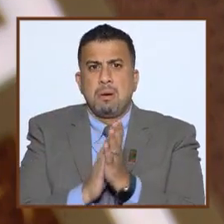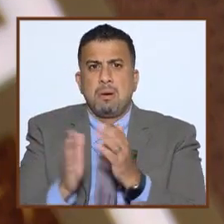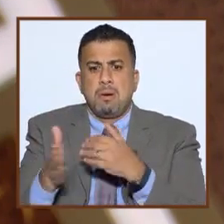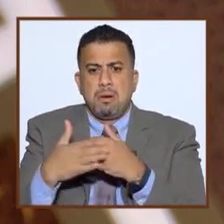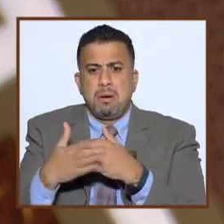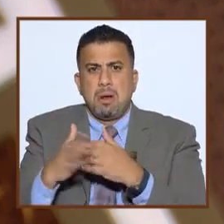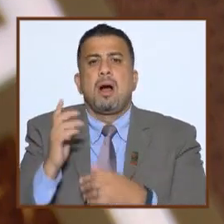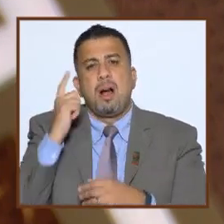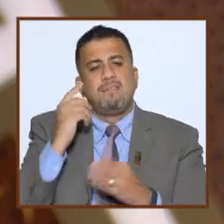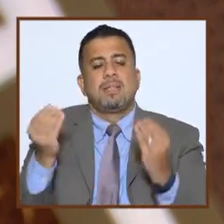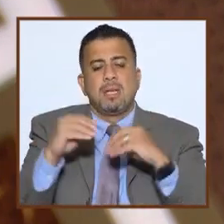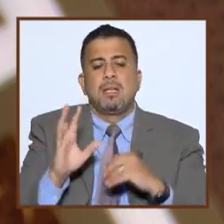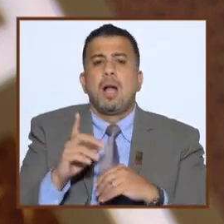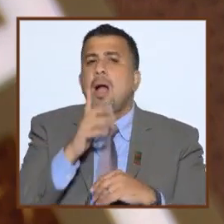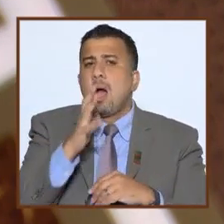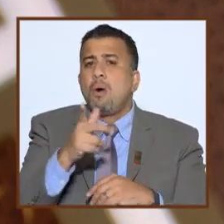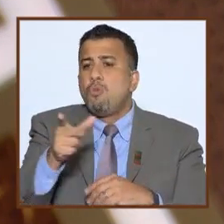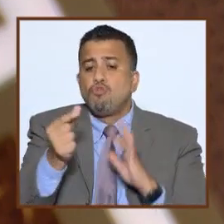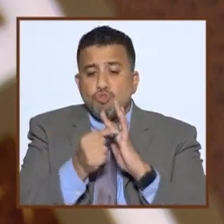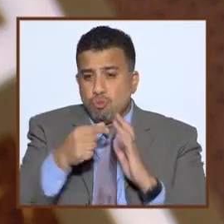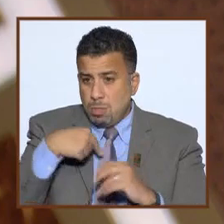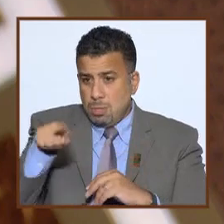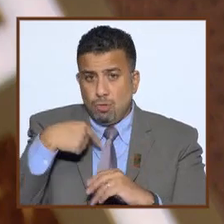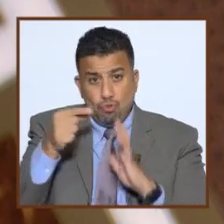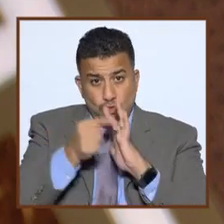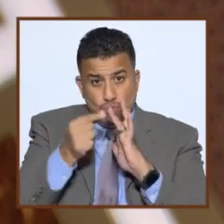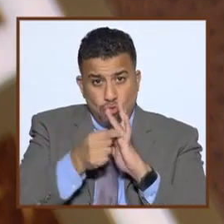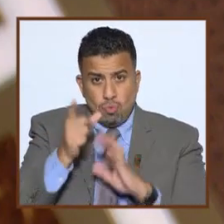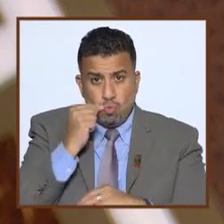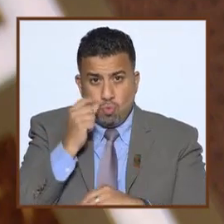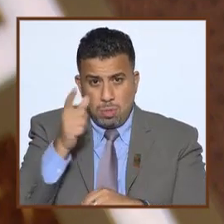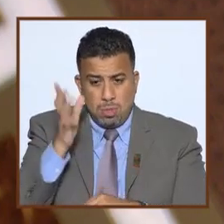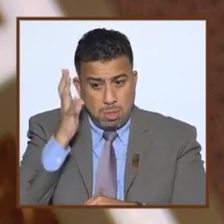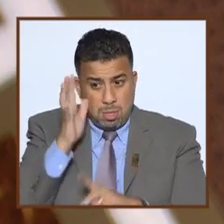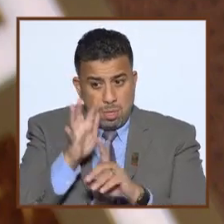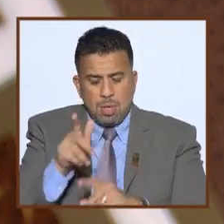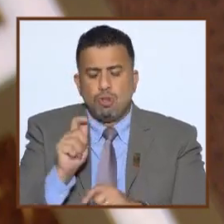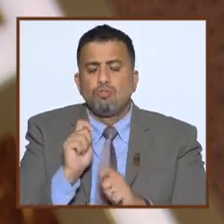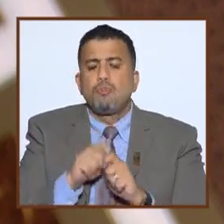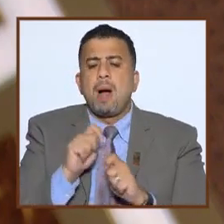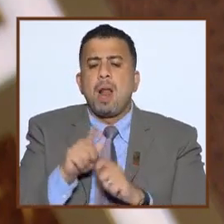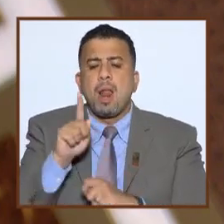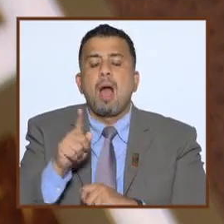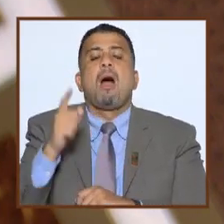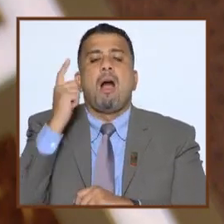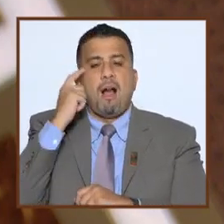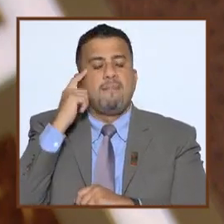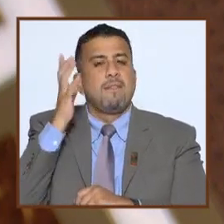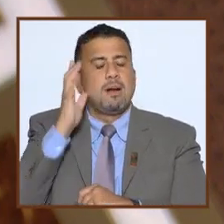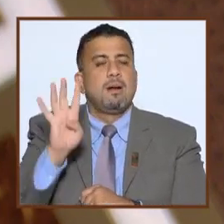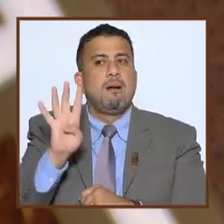الزياده هذا هو الاصل ولذلك اذا زاد زوجك ركعه في الصلاه سبحان